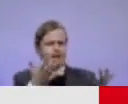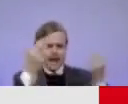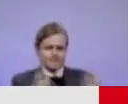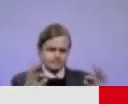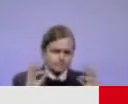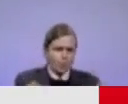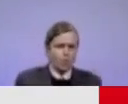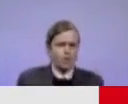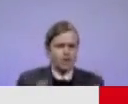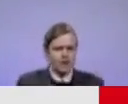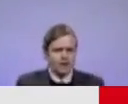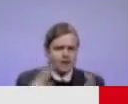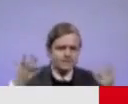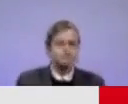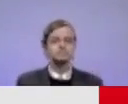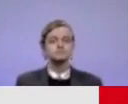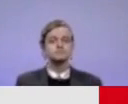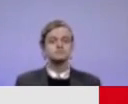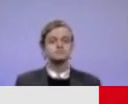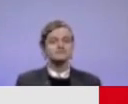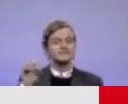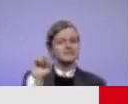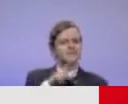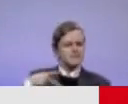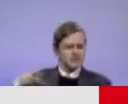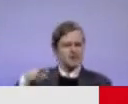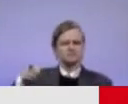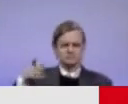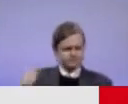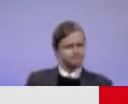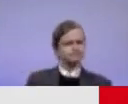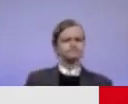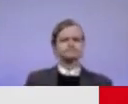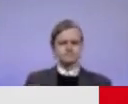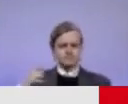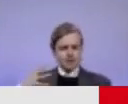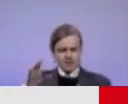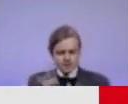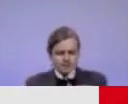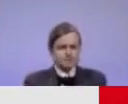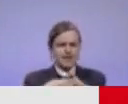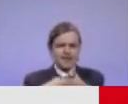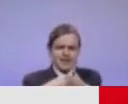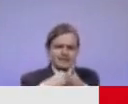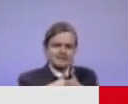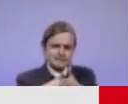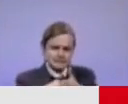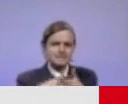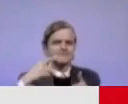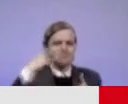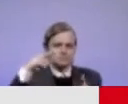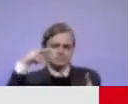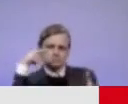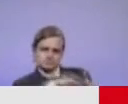o Europa a libertăților. PPE-ul este gata să conducă Europa.